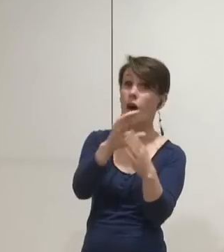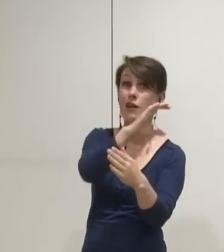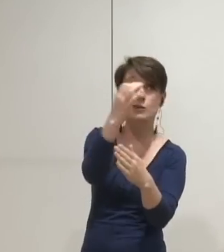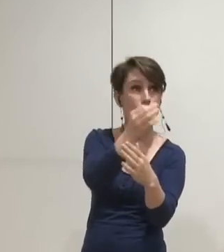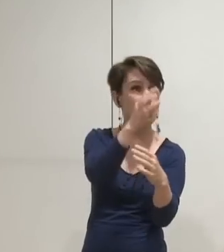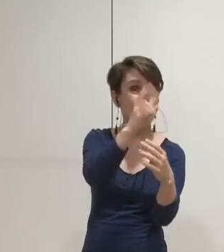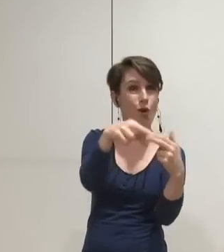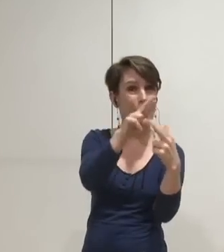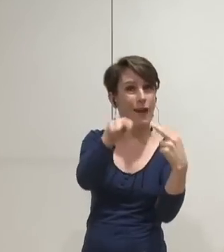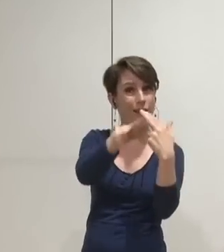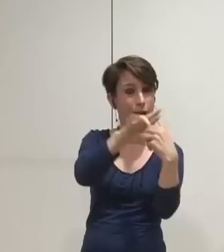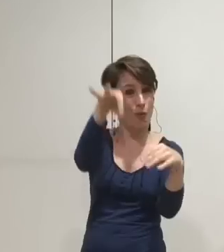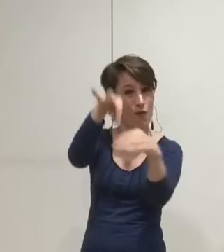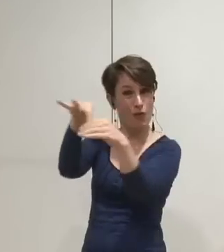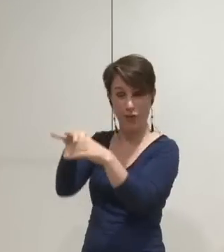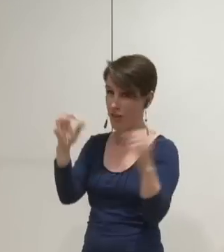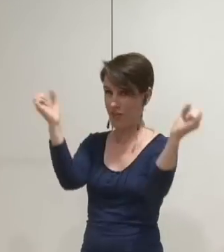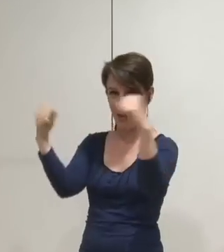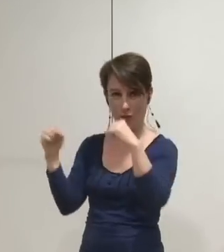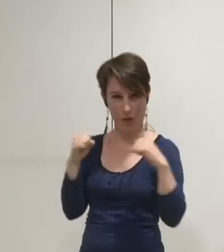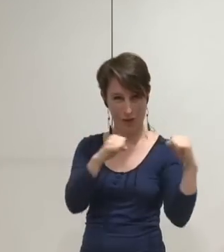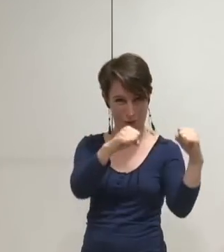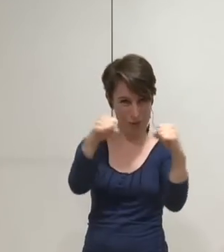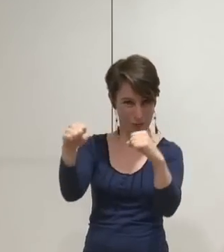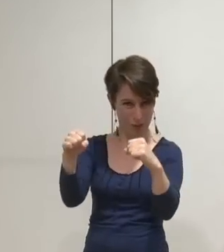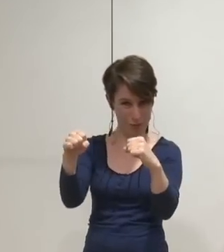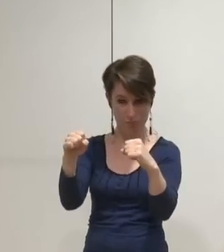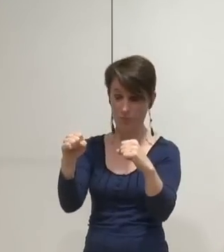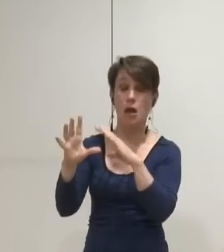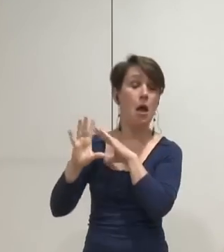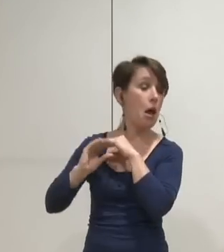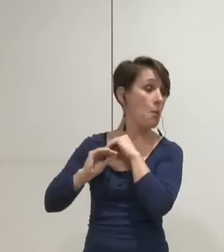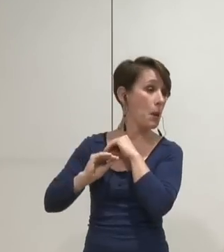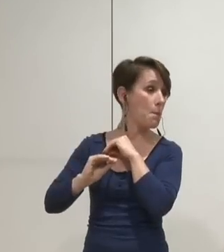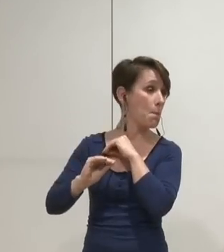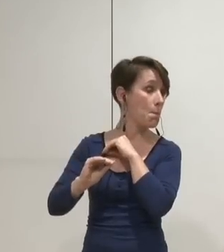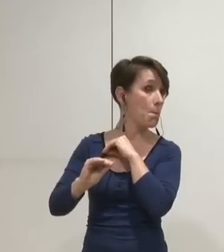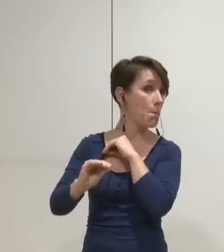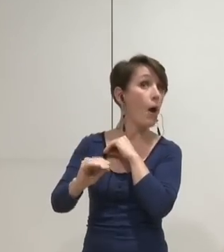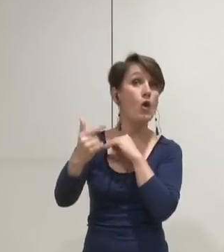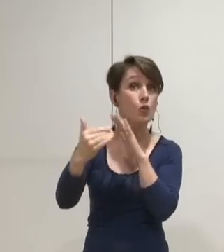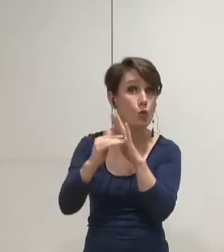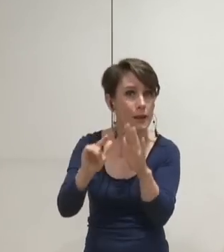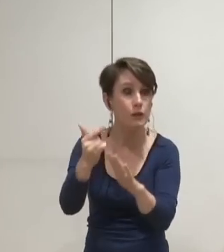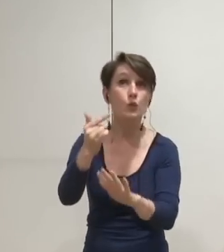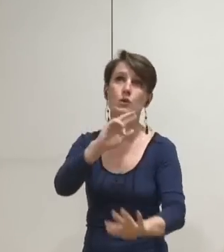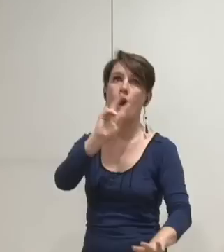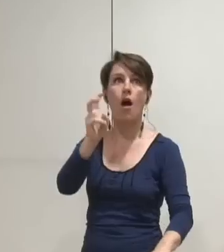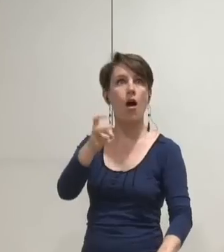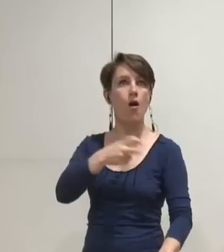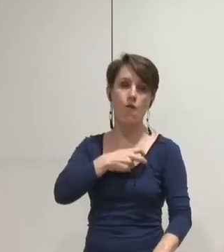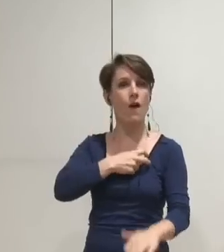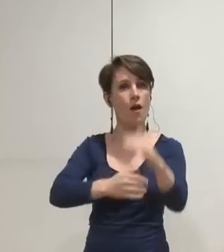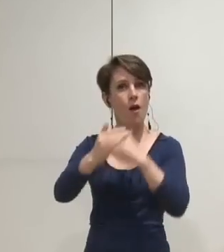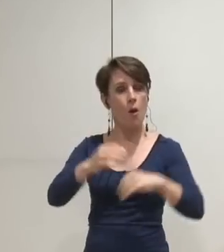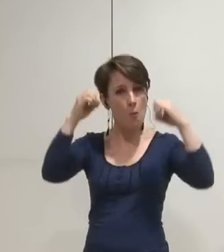l'unanimité ce n'est pour 2012 qu'une réalisation qu'une mise en uvre de ce plan lumière est